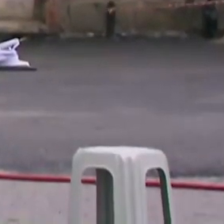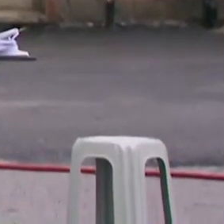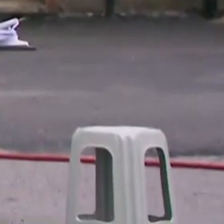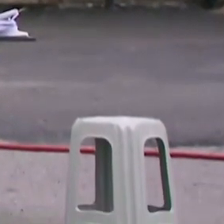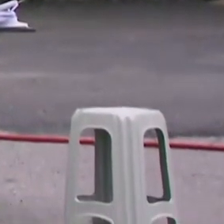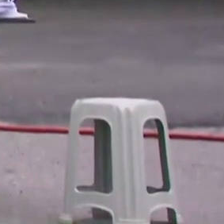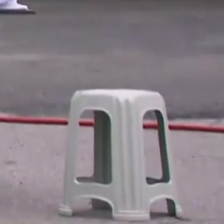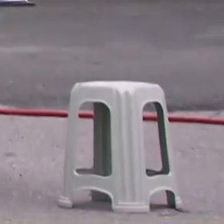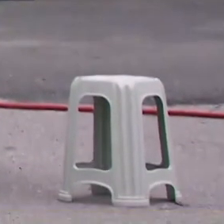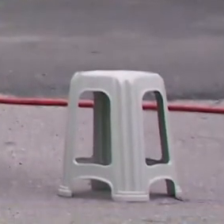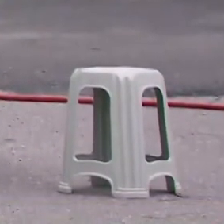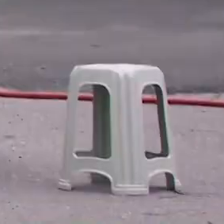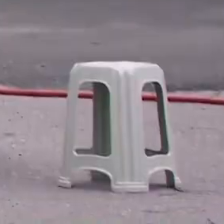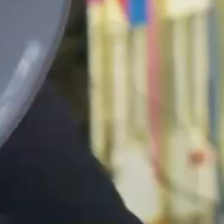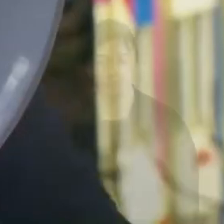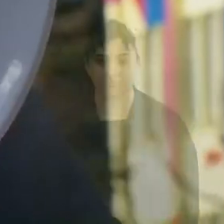Şükrü kafasında baretle.